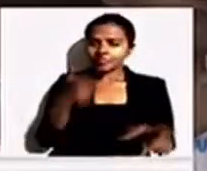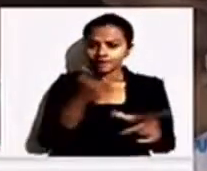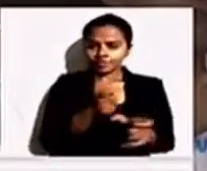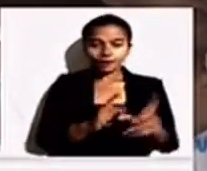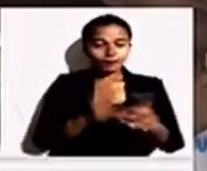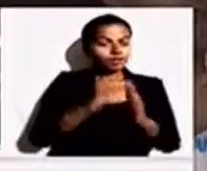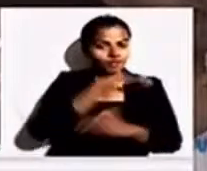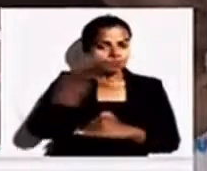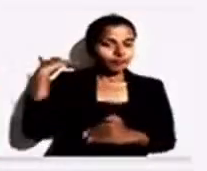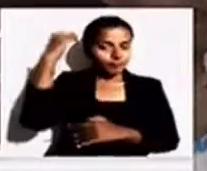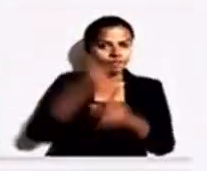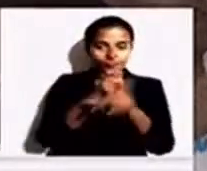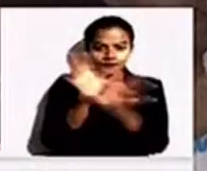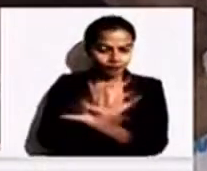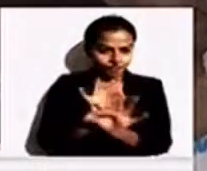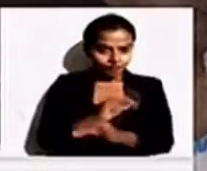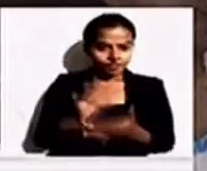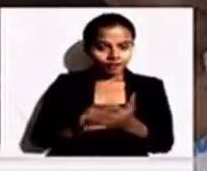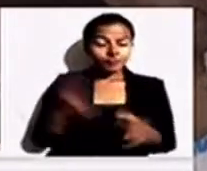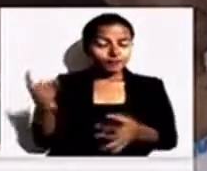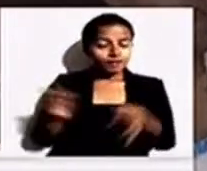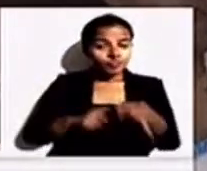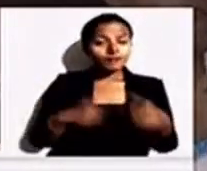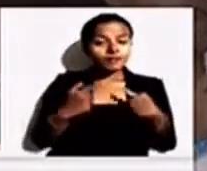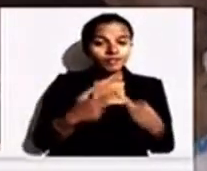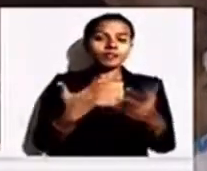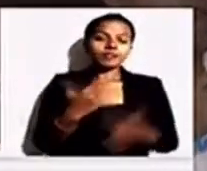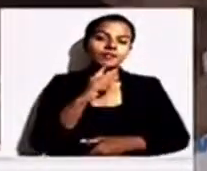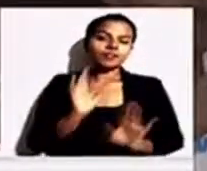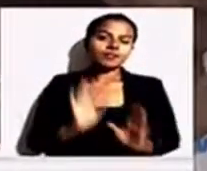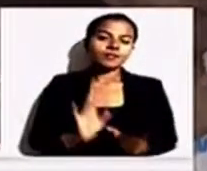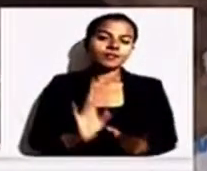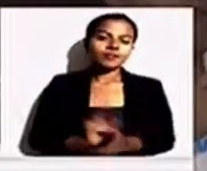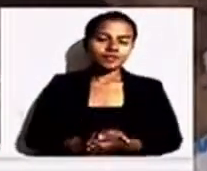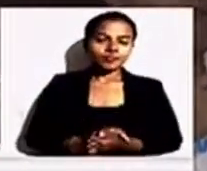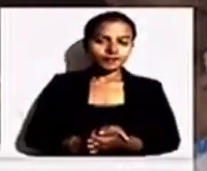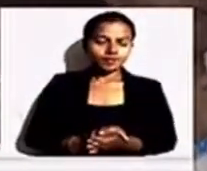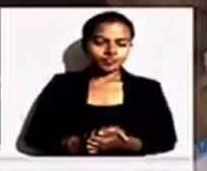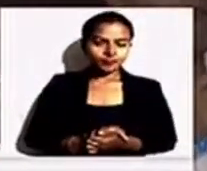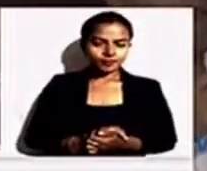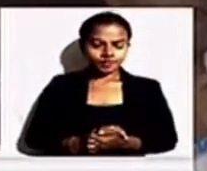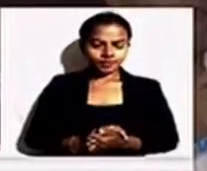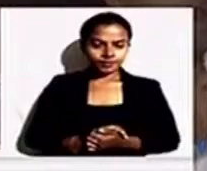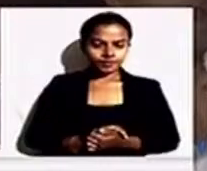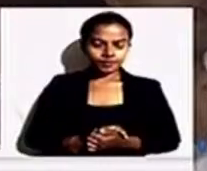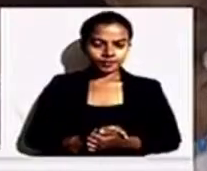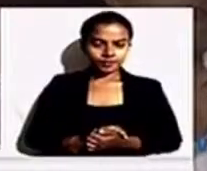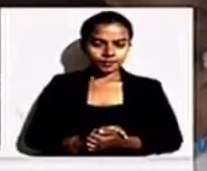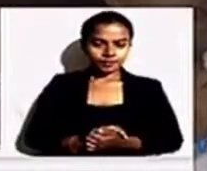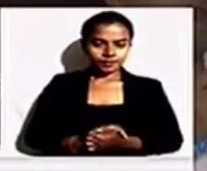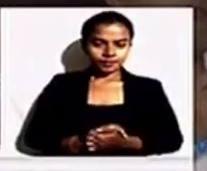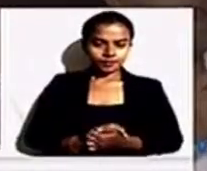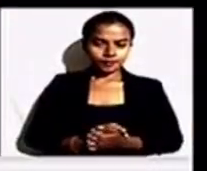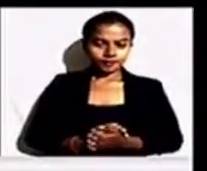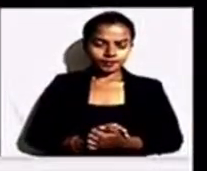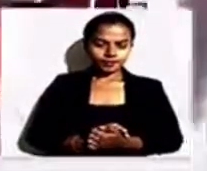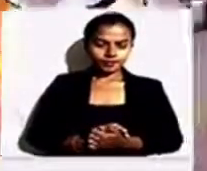resolved immediately නෑ ඒ නිසා මෙතන විශාල ප්‍රශ්නයක් තියෙනවා විශාල ප්‍රශ්නේ විසඳන්න කියලා විශේෂයෙන්ම ඉල්ලීමක් කරනවා